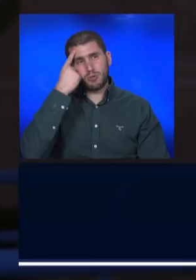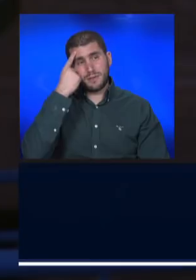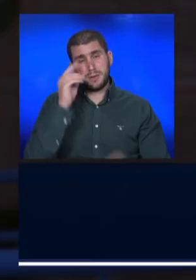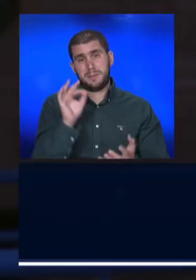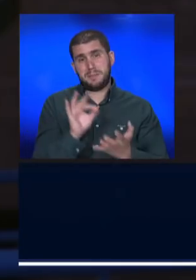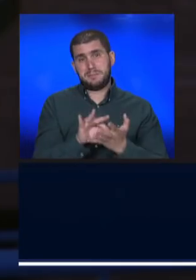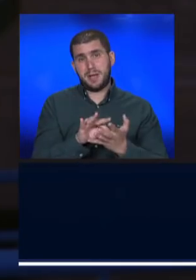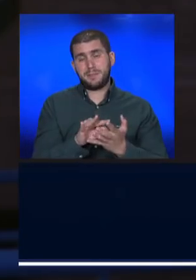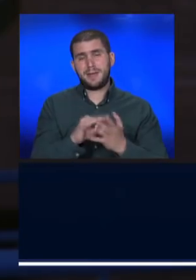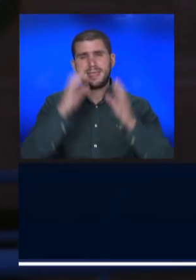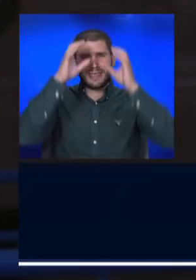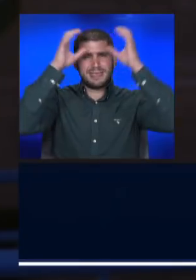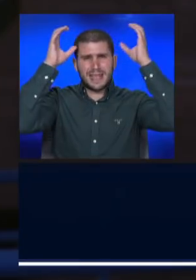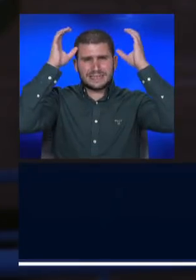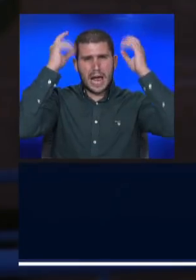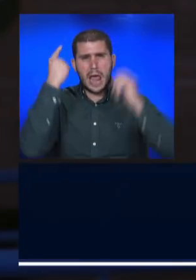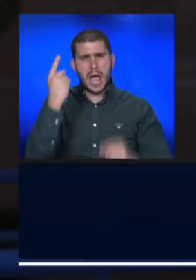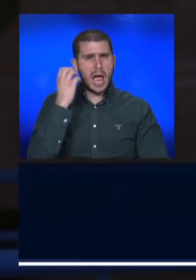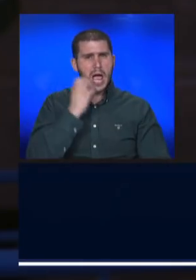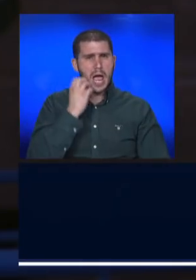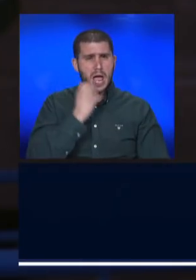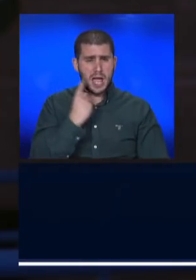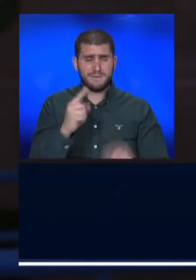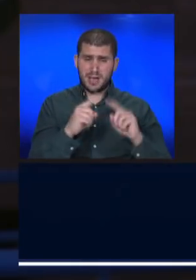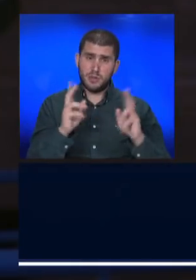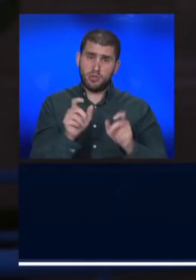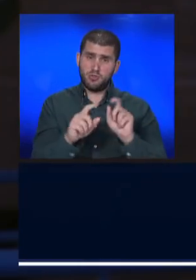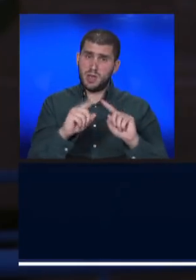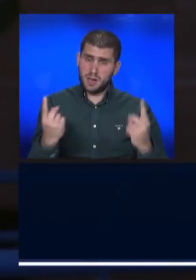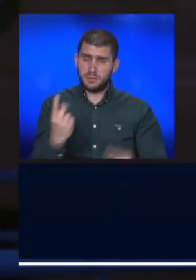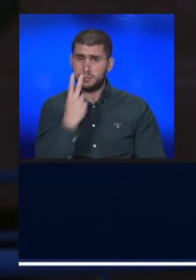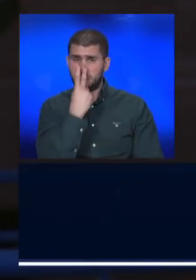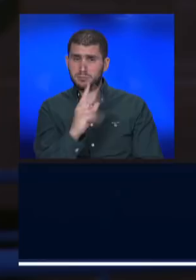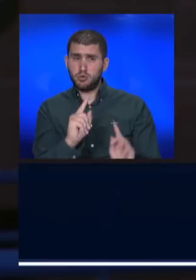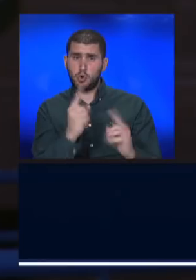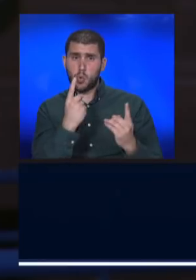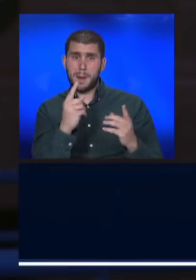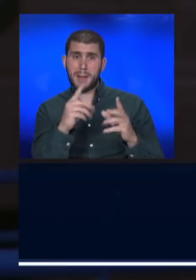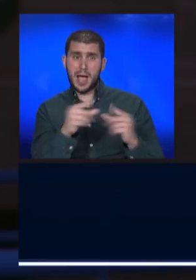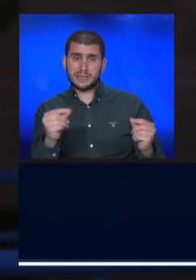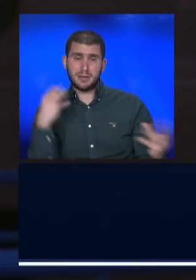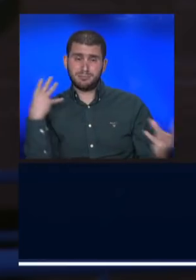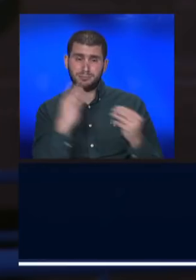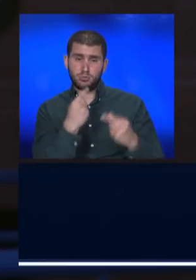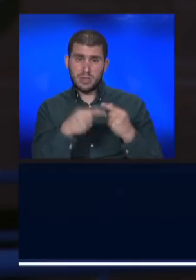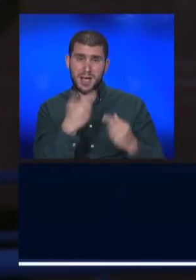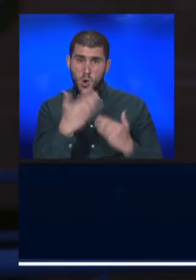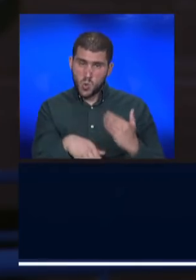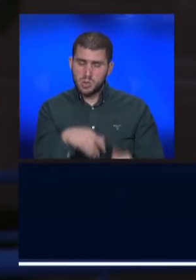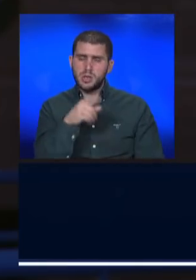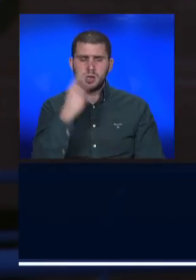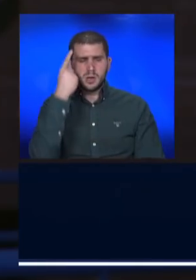נסראללה ואחרים, יש עוד גורמים שם, מסתכלים על מה שקורה בעזה בשנים האחרונות, אומרים, אולי